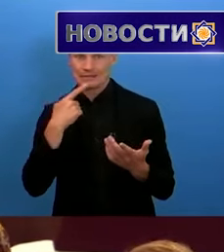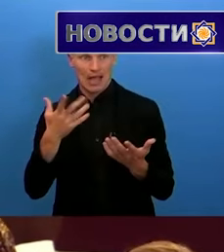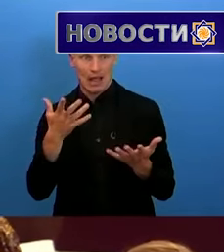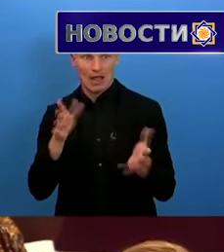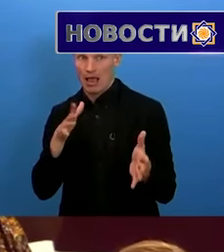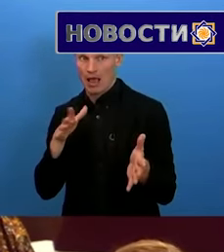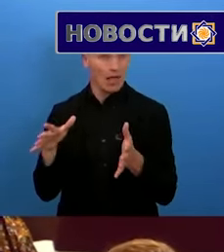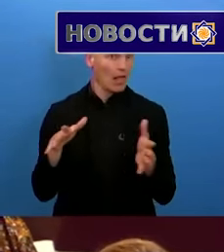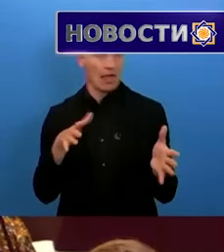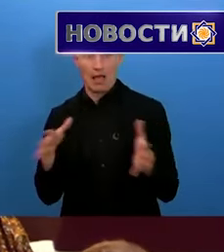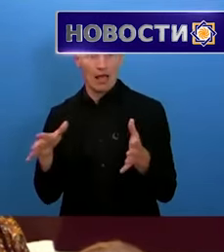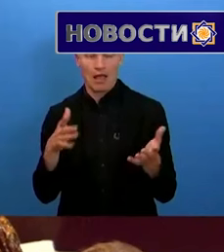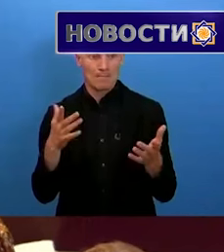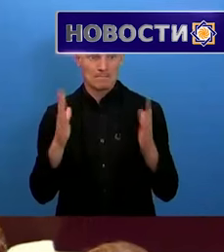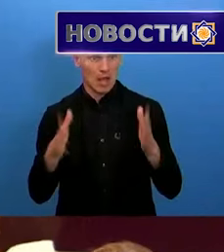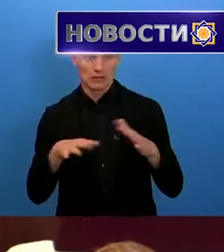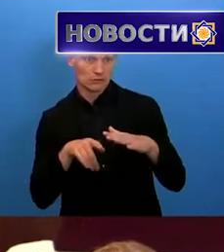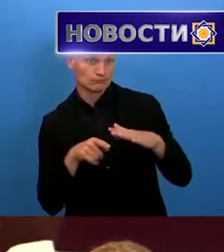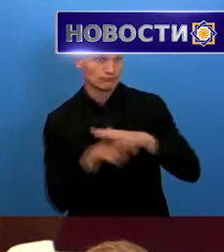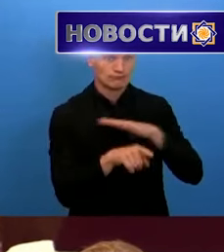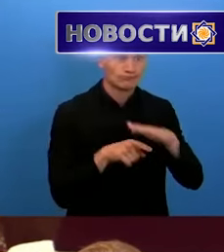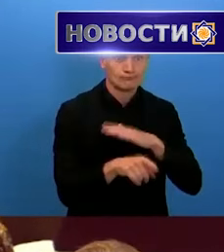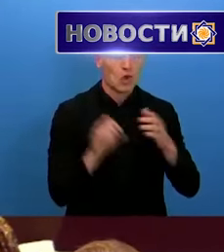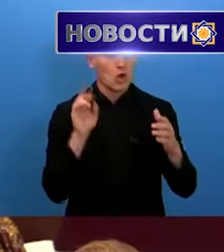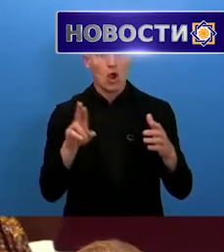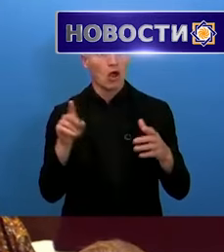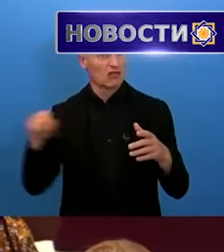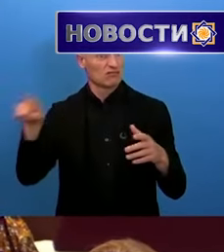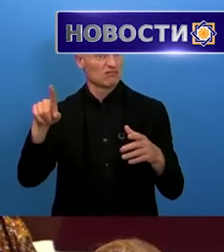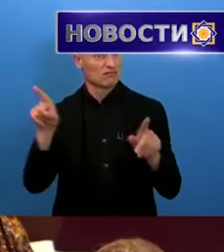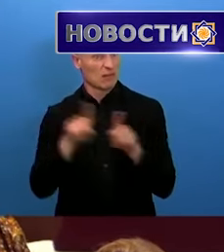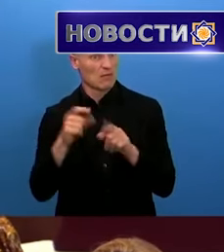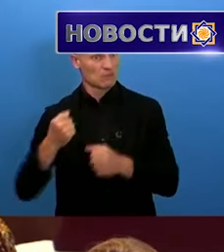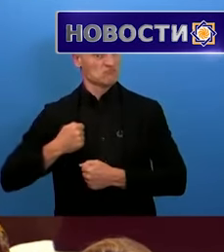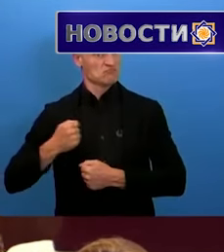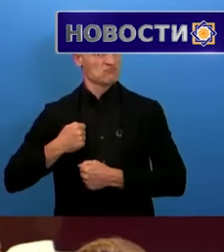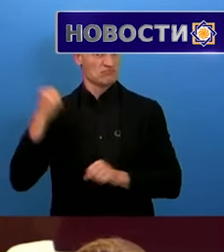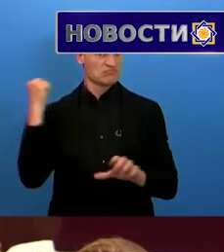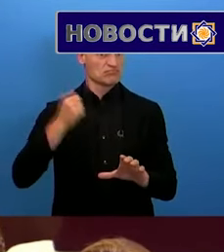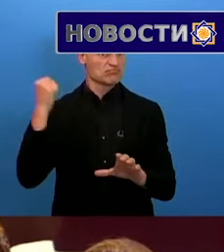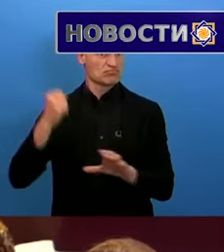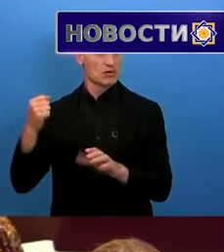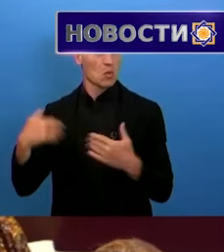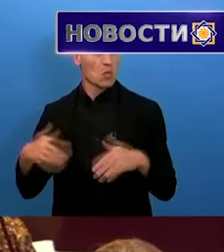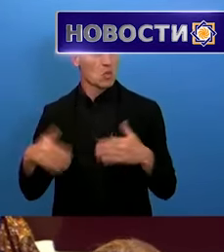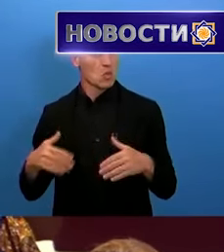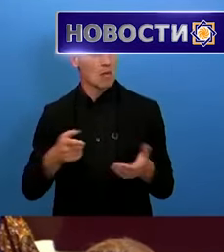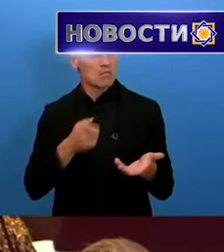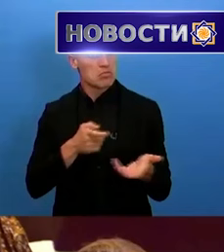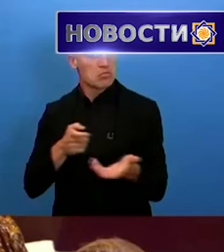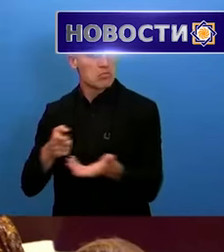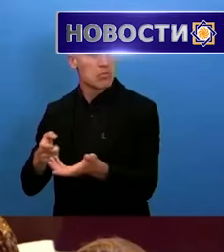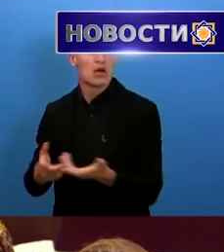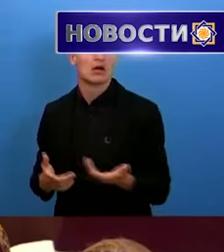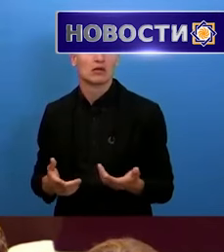этнической чистке 120 тысяч коренных армян, напоминающей геноцид армян в Западной Армении в период с 1894